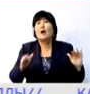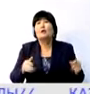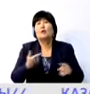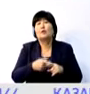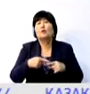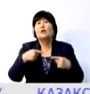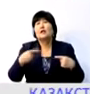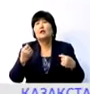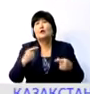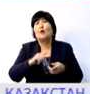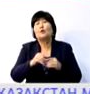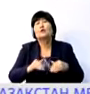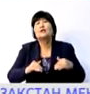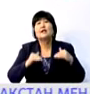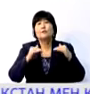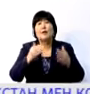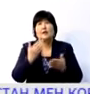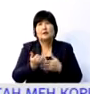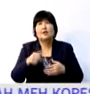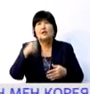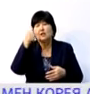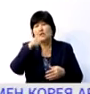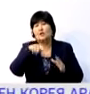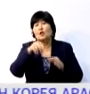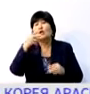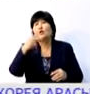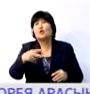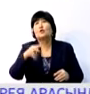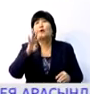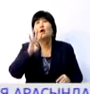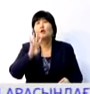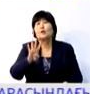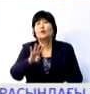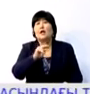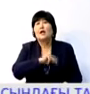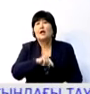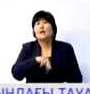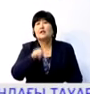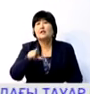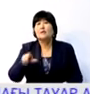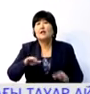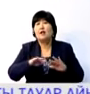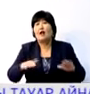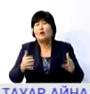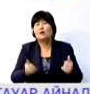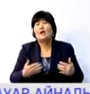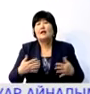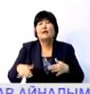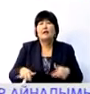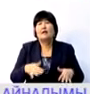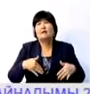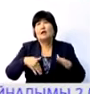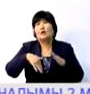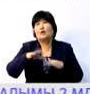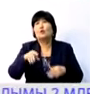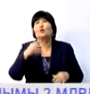динамикалық өзгерістер байқалады. Осы жылдың ішінде бізде 24 қызмет алушы дене қимыл қозғалысы жақсарып,